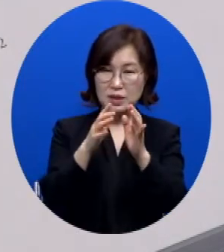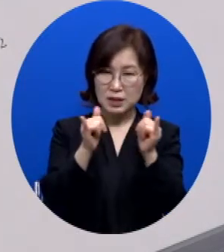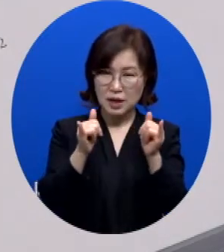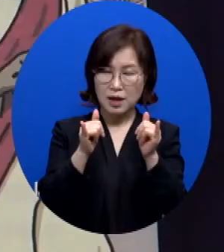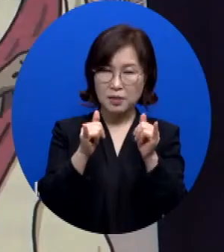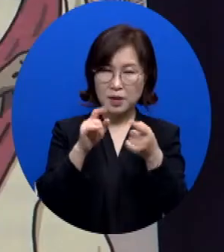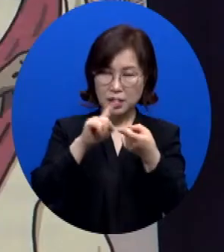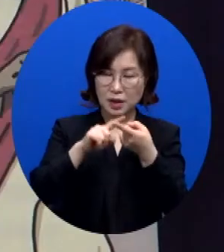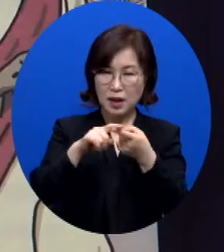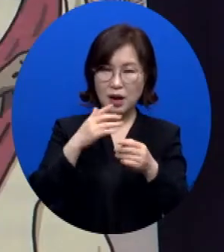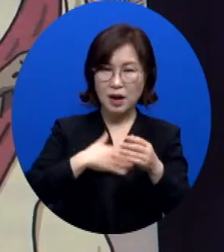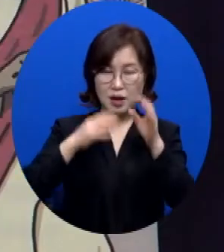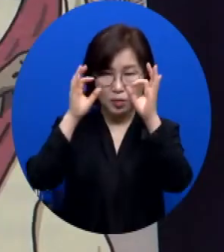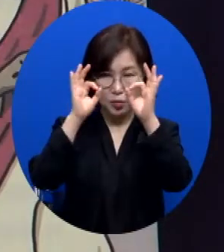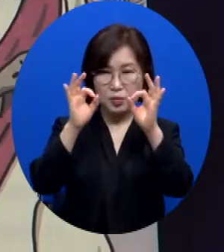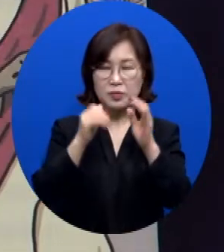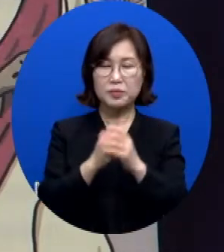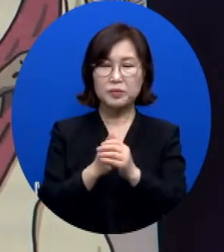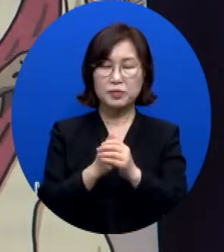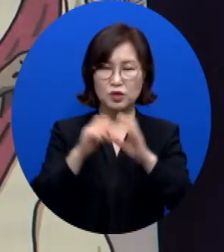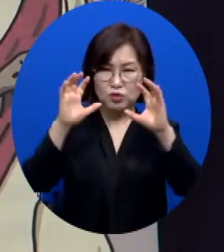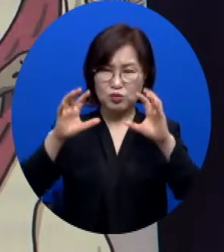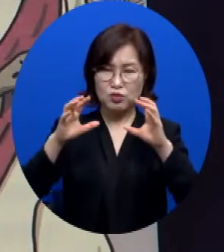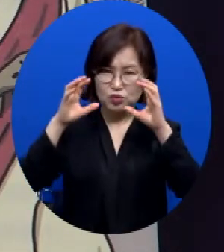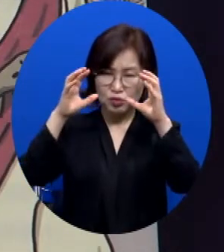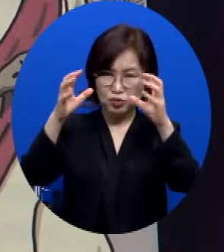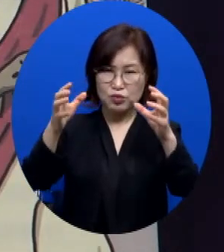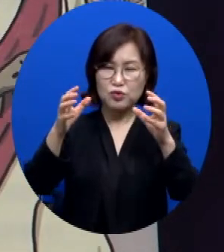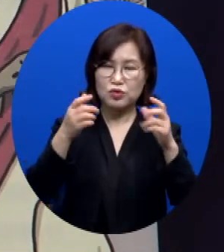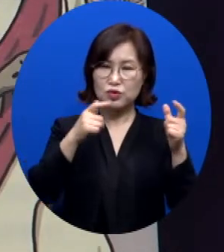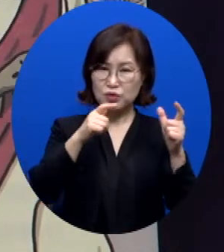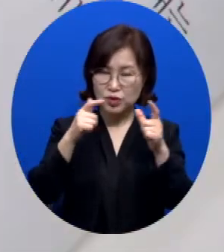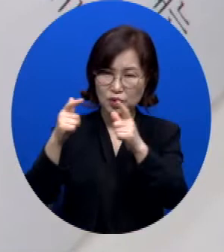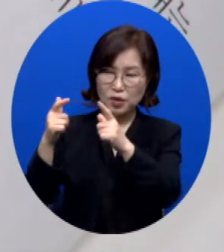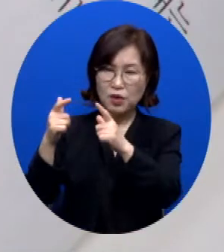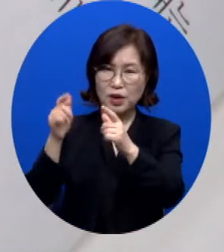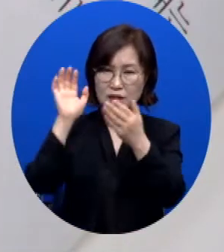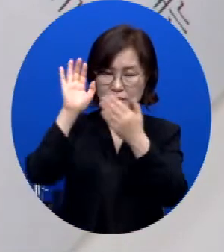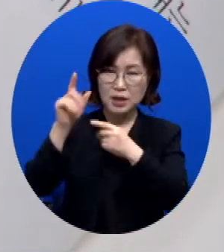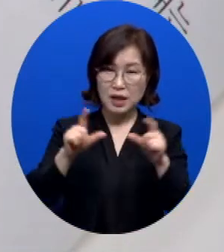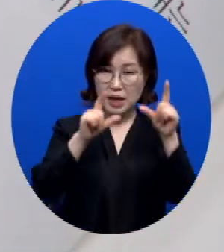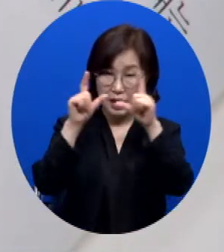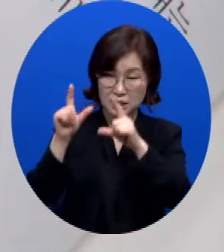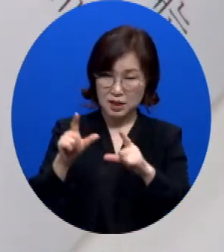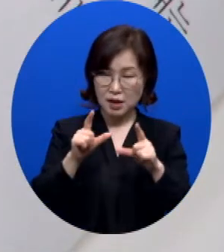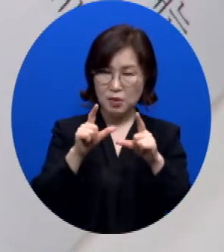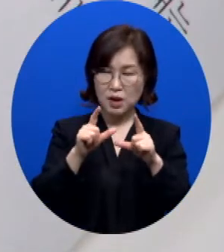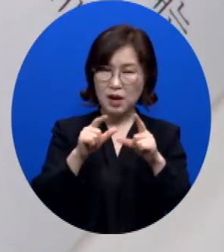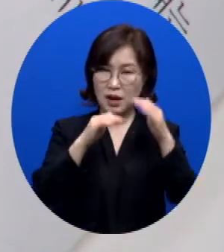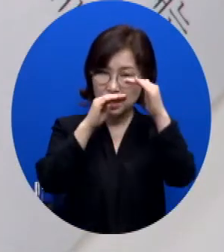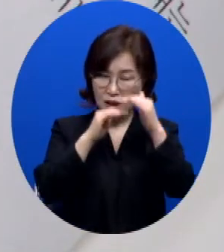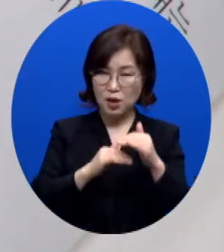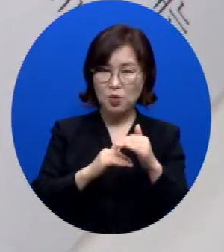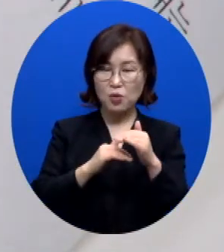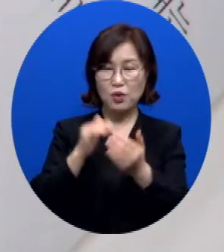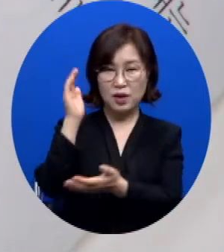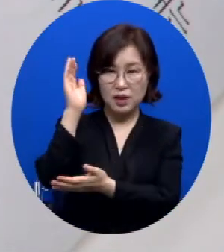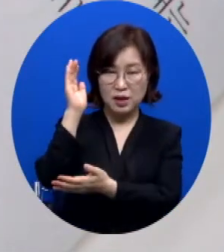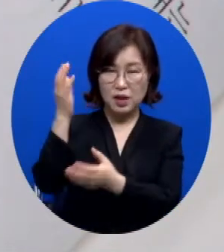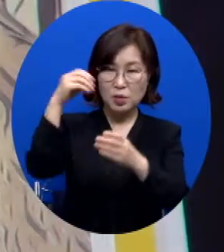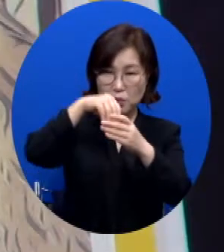둘러봅니다. 트랜스 휴머니즘과 우주관광, 메타버스 등 미래 생활의 핵심이 될 키워드를 이야기하듯이